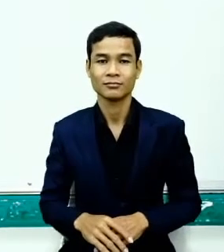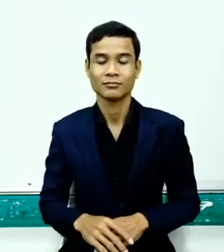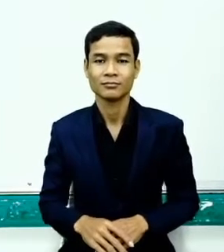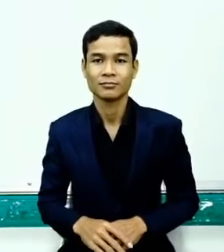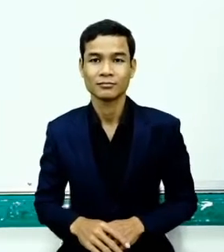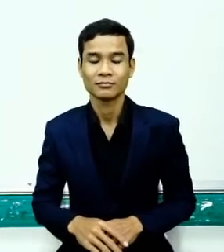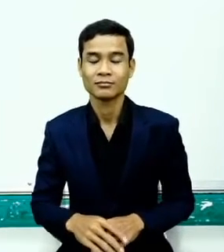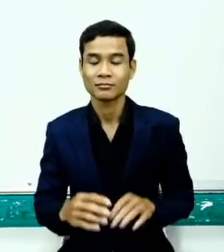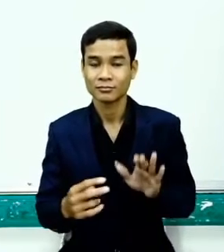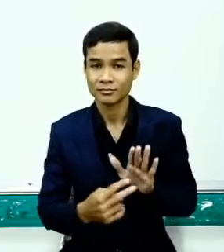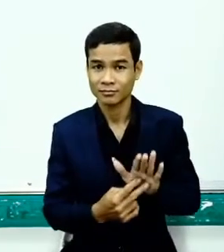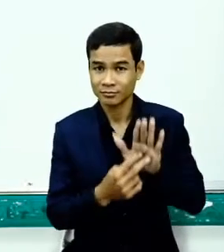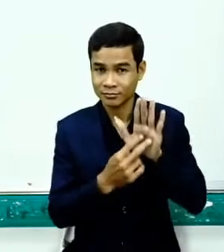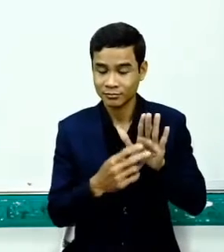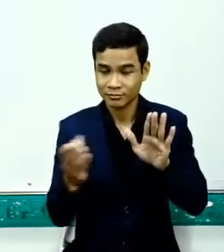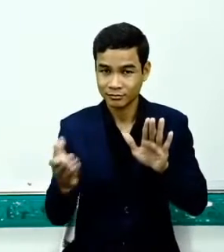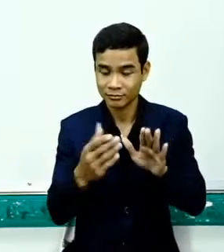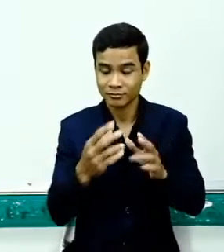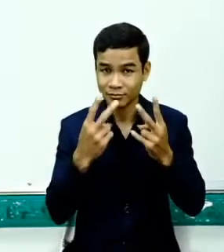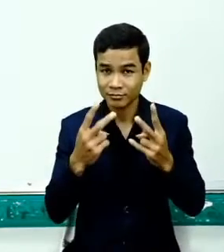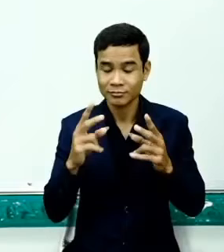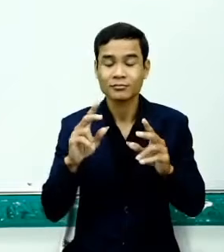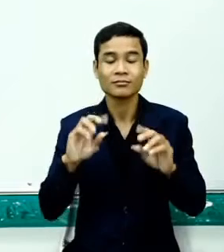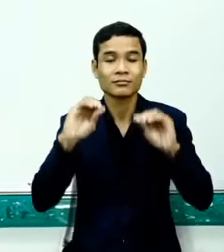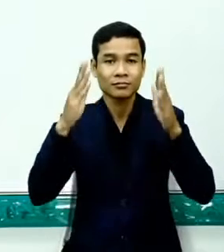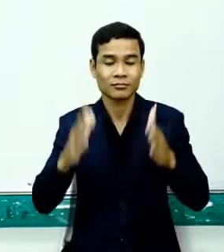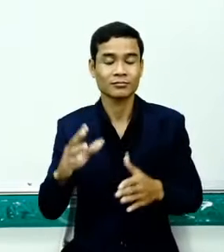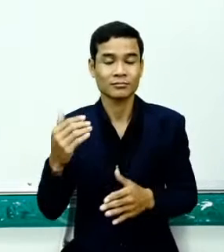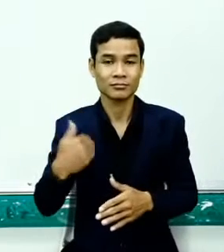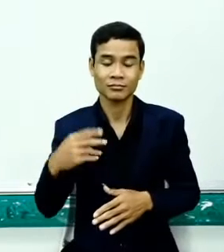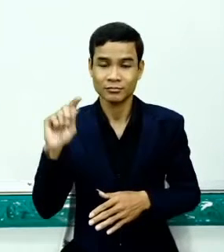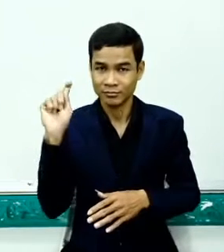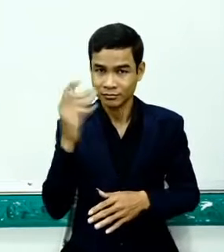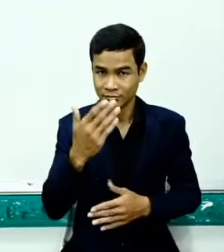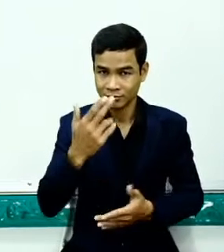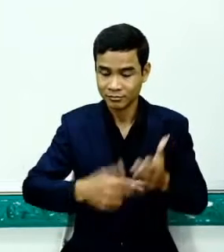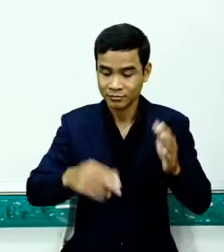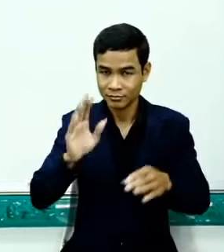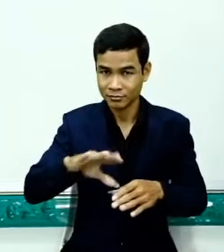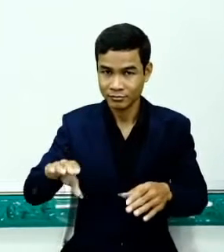តានតានតានពិនិត្យមើលទាំងអស់គ្នាតើអ្នកគ្រូមានរូបភាពអ្វីដែរ